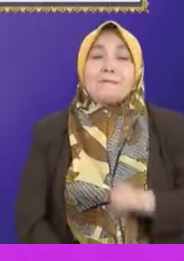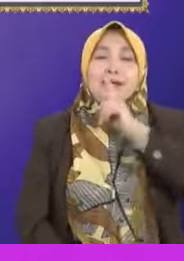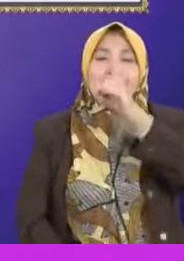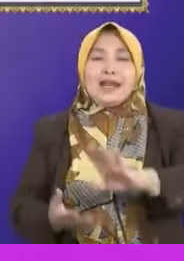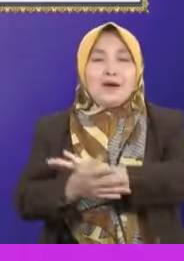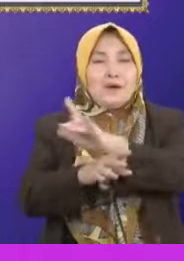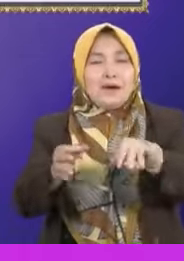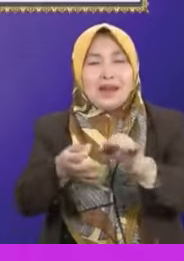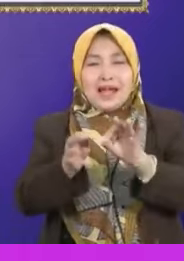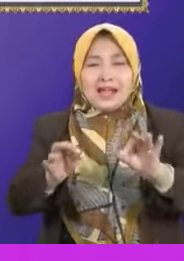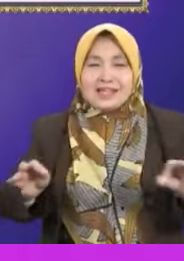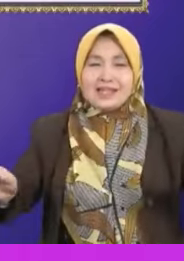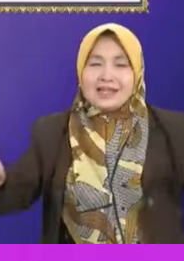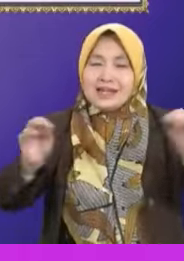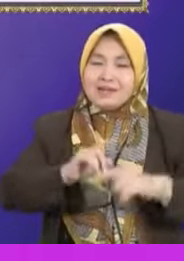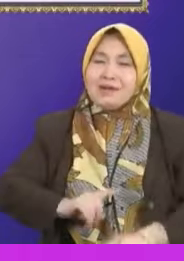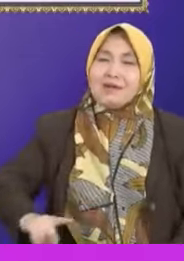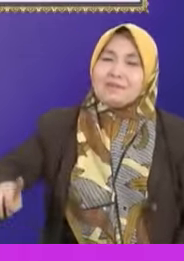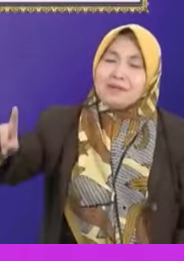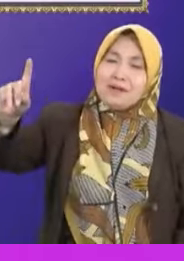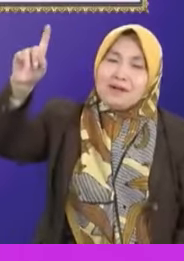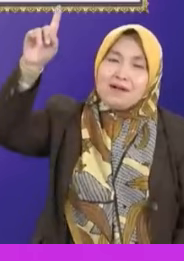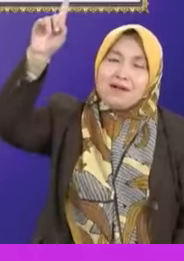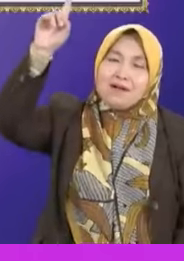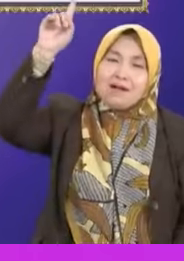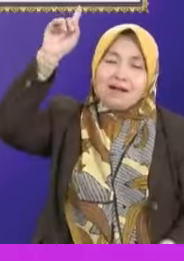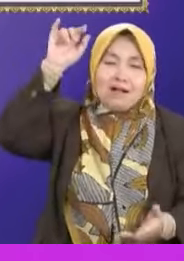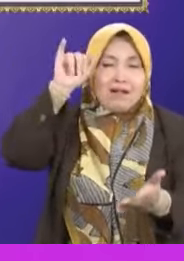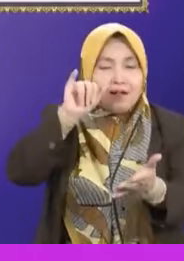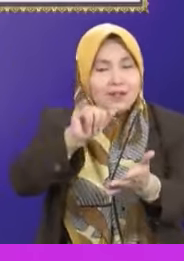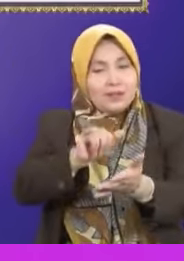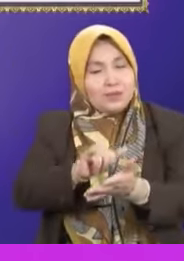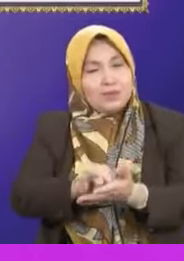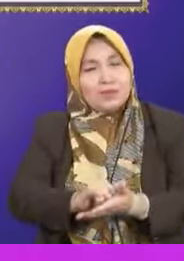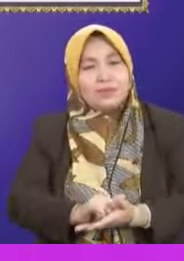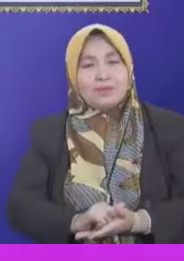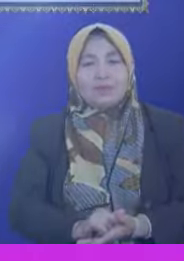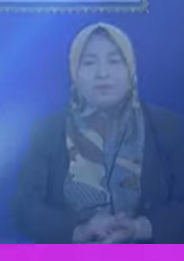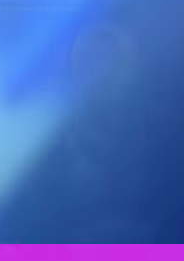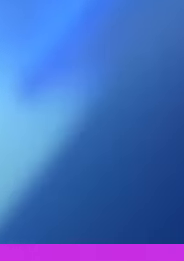صدق الله العظيم.